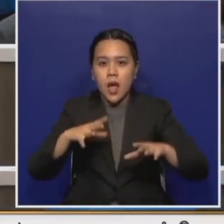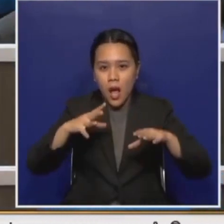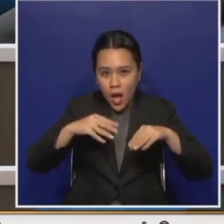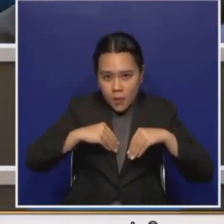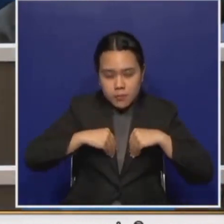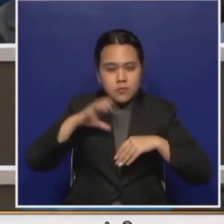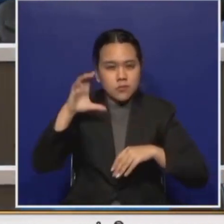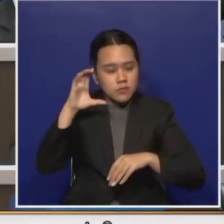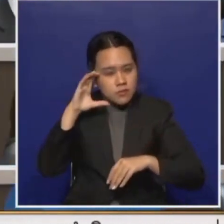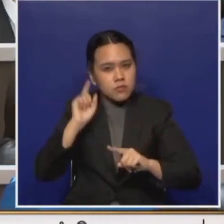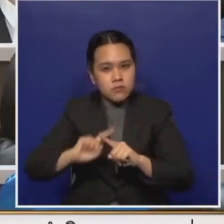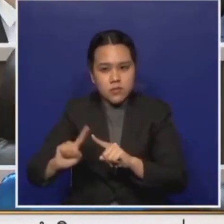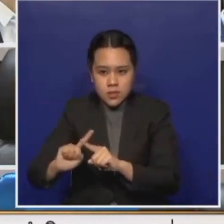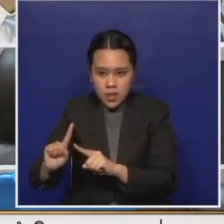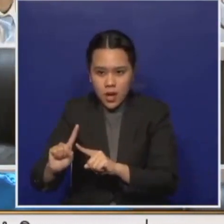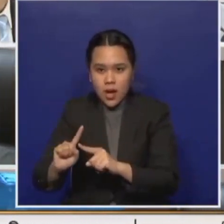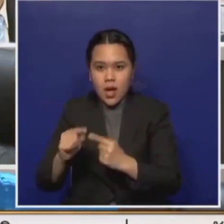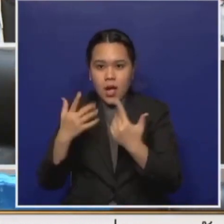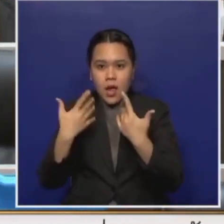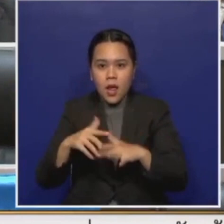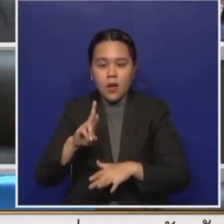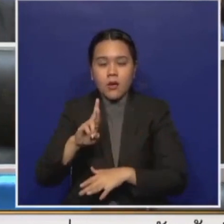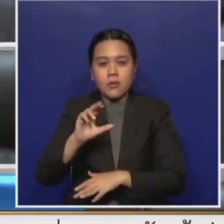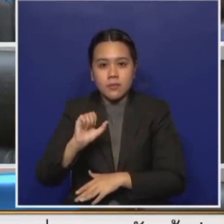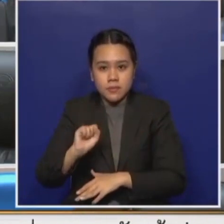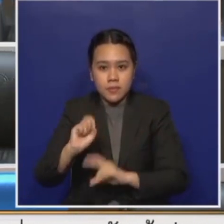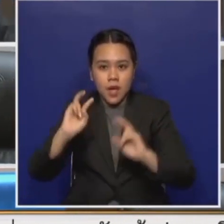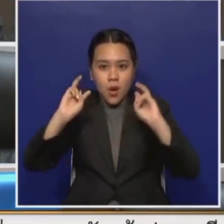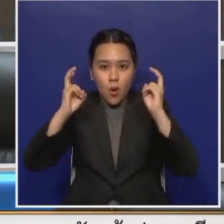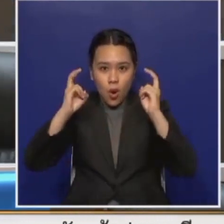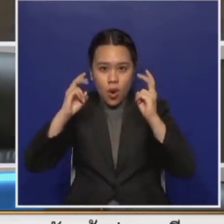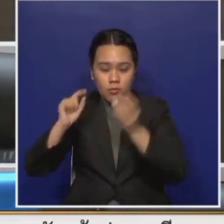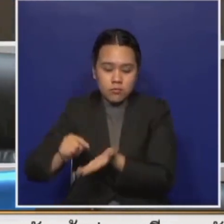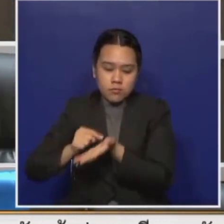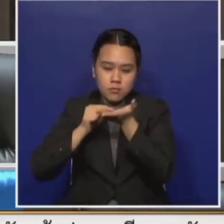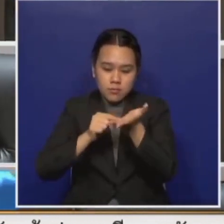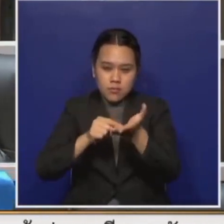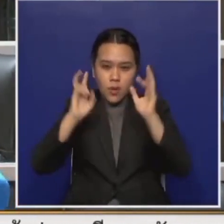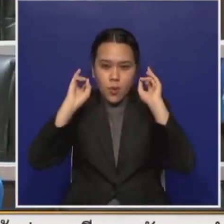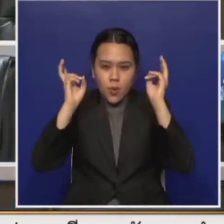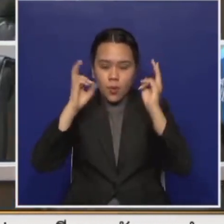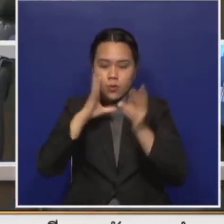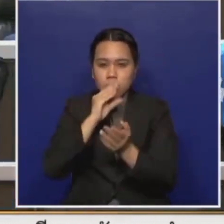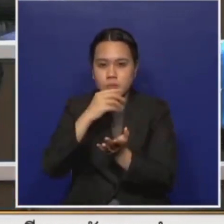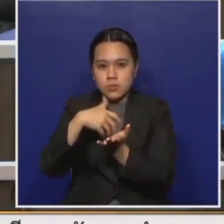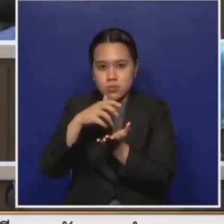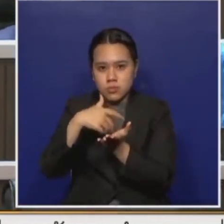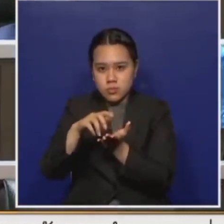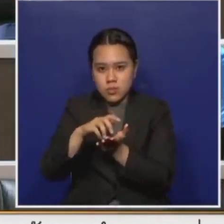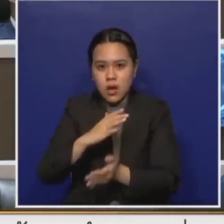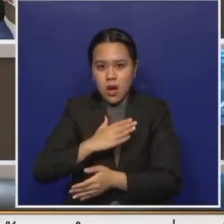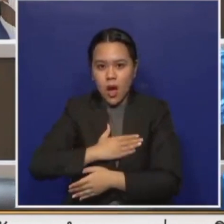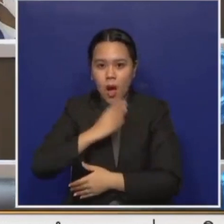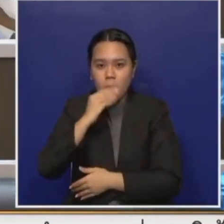ัญหาต่ไปที่ในสภาแห่นได้ยกขมาพูดแล้ผมขอเน้นย้ำนะครับเราจะถูกน ๆ